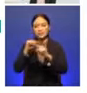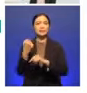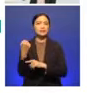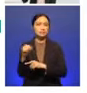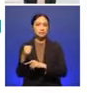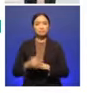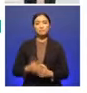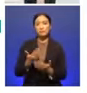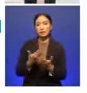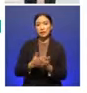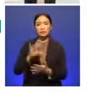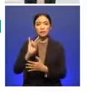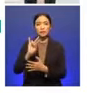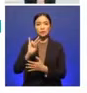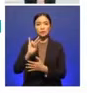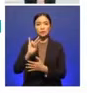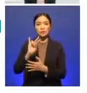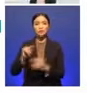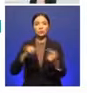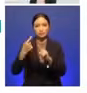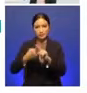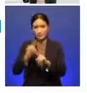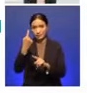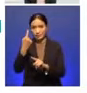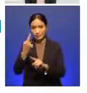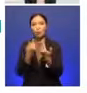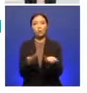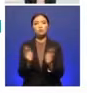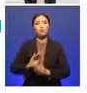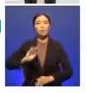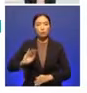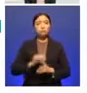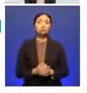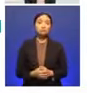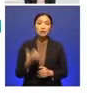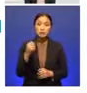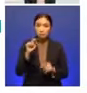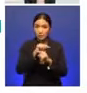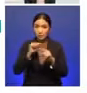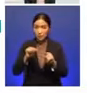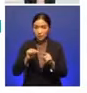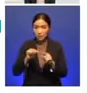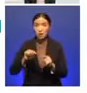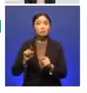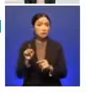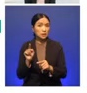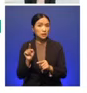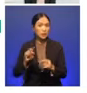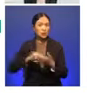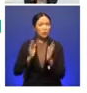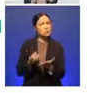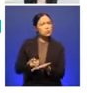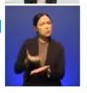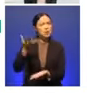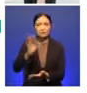มีรายได้ประมาณ 70,000 บาทต่อเดือนแต่จริง 10% ที่มีรายได้มากสุดเนี่ยจริงๆยังไม่ได้เรียกว่าเป็นคนรวยคนรวยจริงๆหรือเศรษ